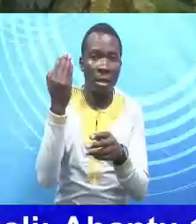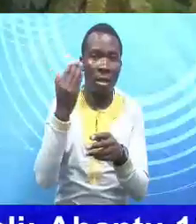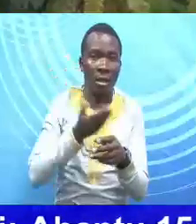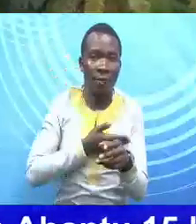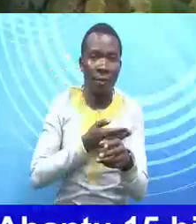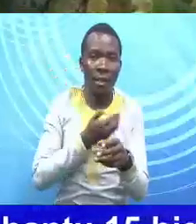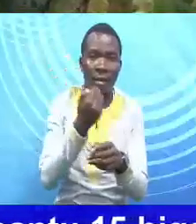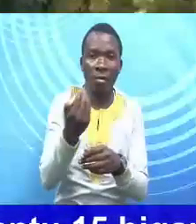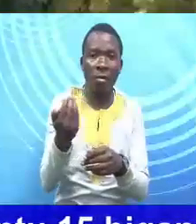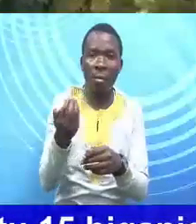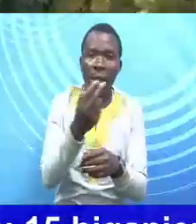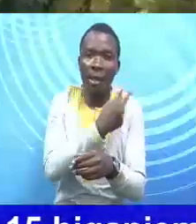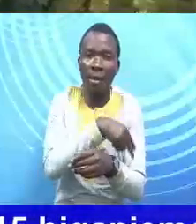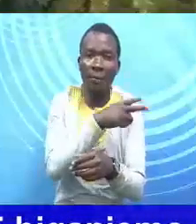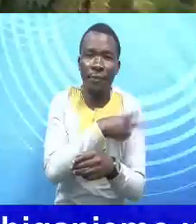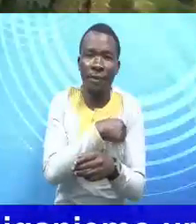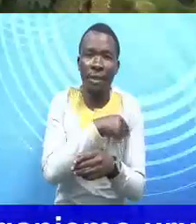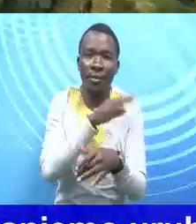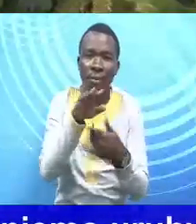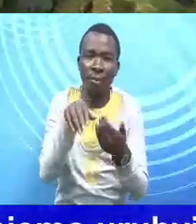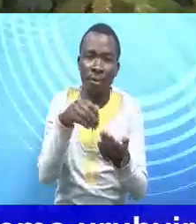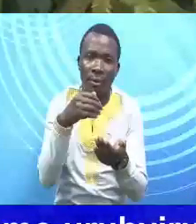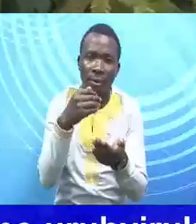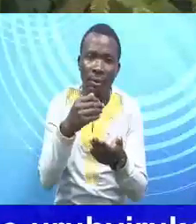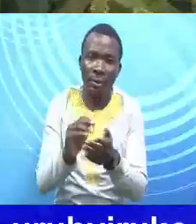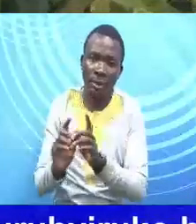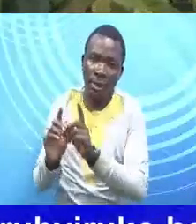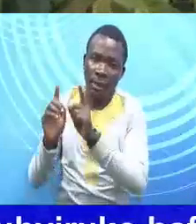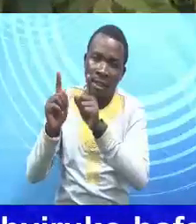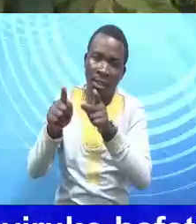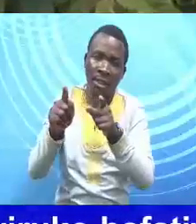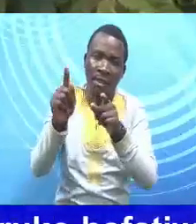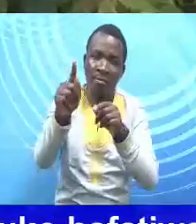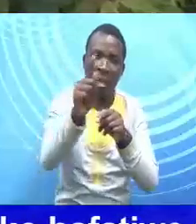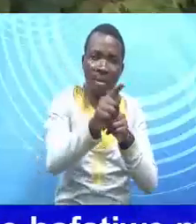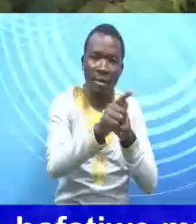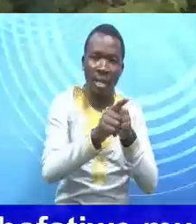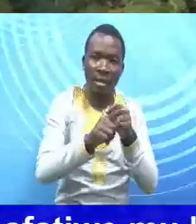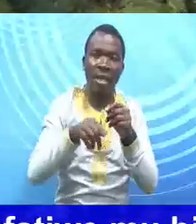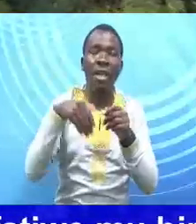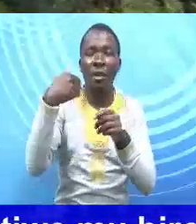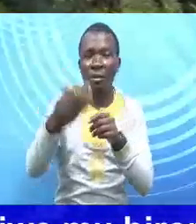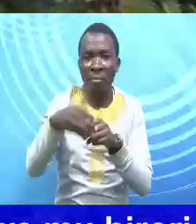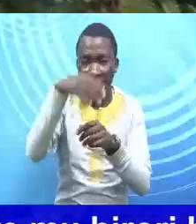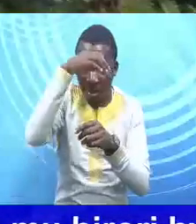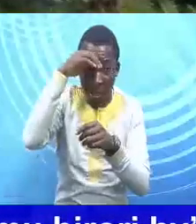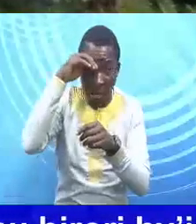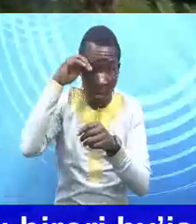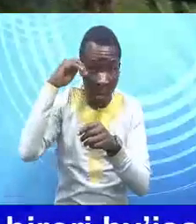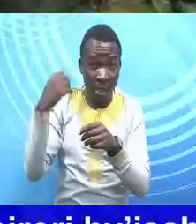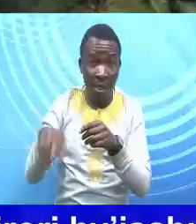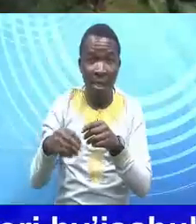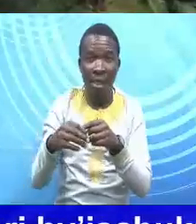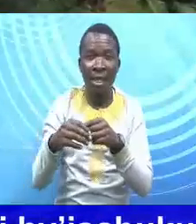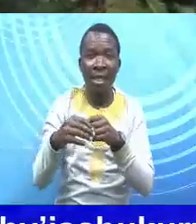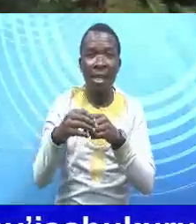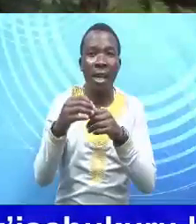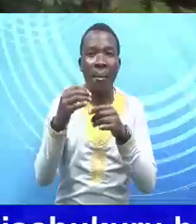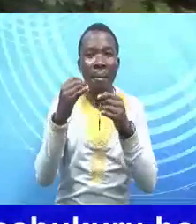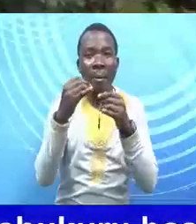muganga ibitaro byose yarabikwiye umwana ibitaro baramunanirwa noneho baza kuntuma wari umurwaje ko bamubwiye